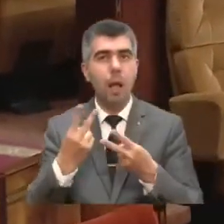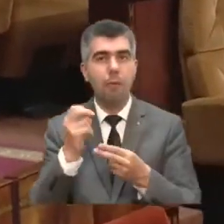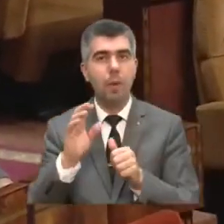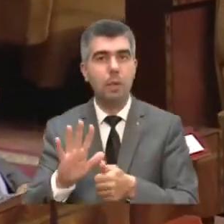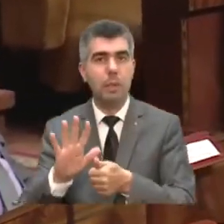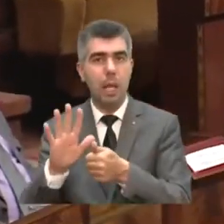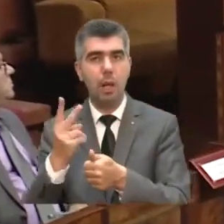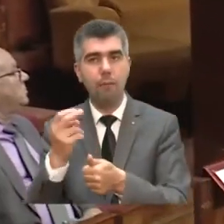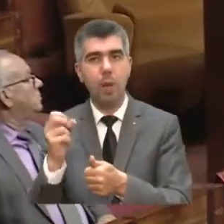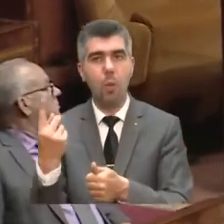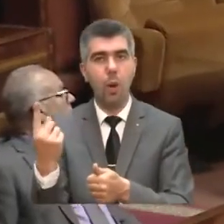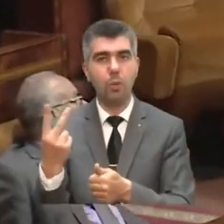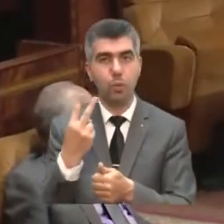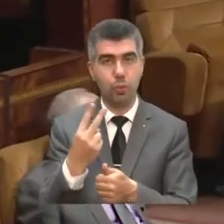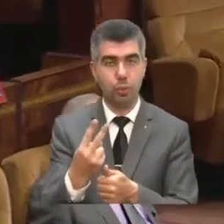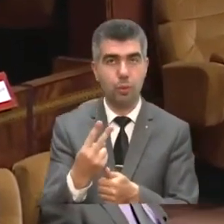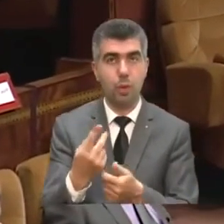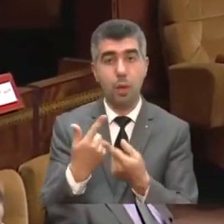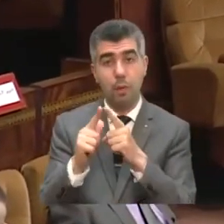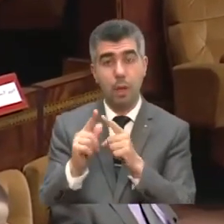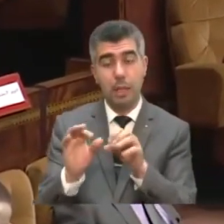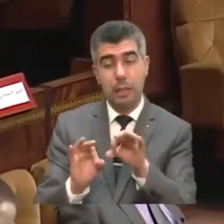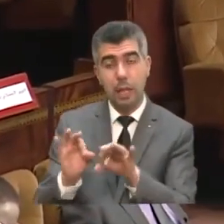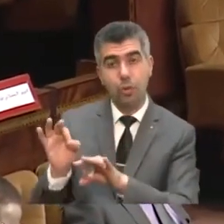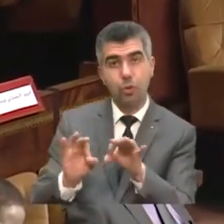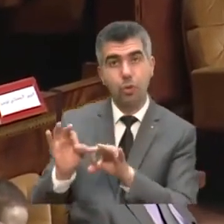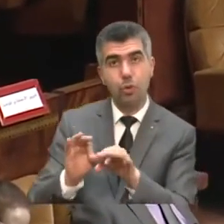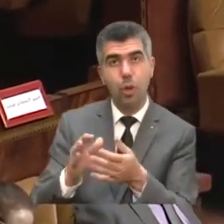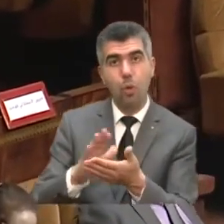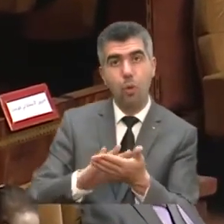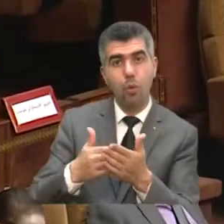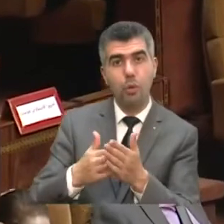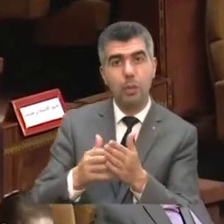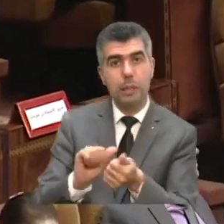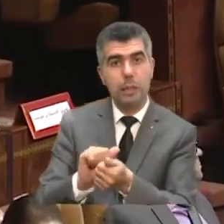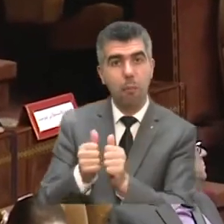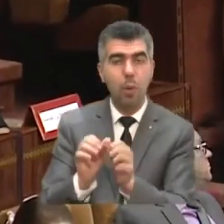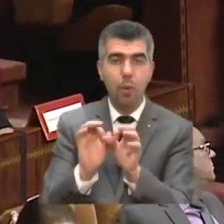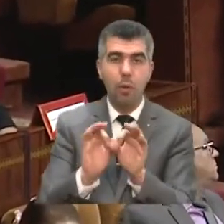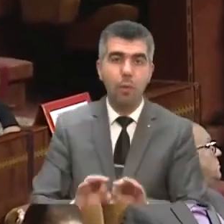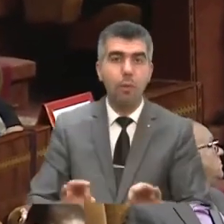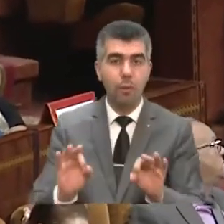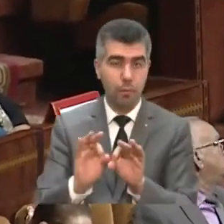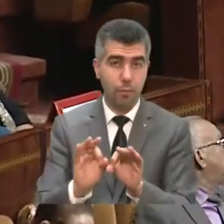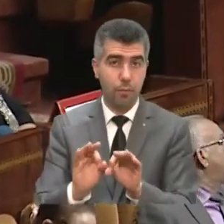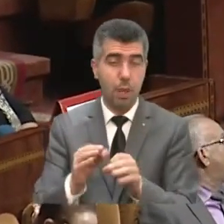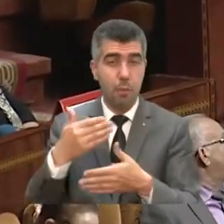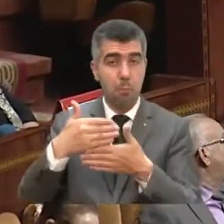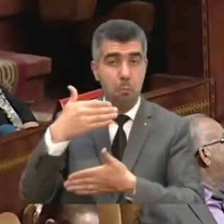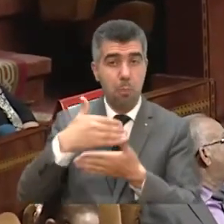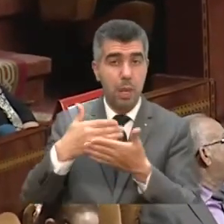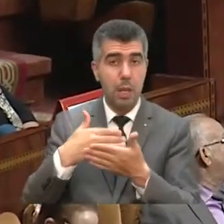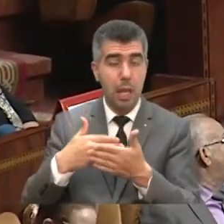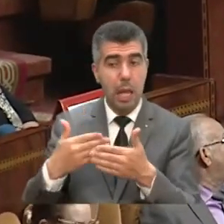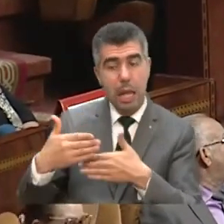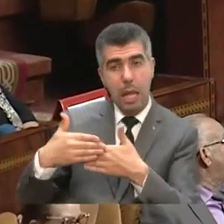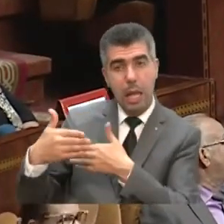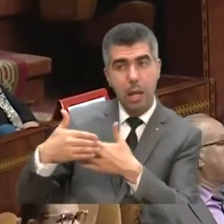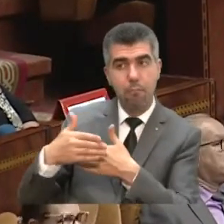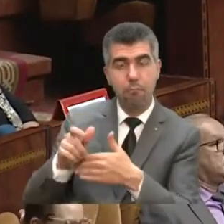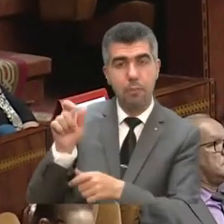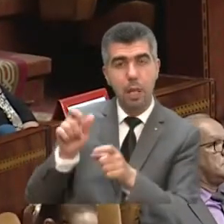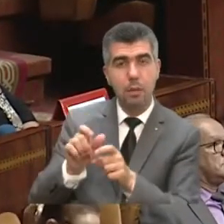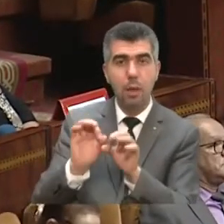وتعزيز الاشعاع الرياضي من خلال تنزيل الاستراتيجيه الوطنيه للرياضه، احداث بنايات رياضيه للقرب وتعزيز سياسه القرب الرياضي،